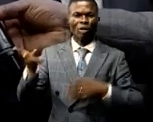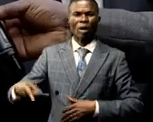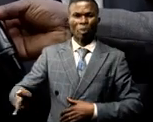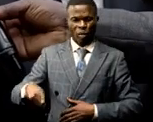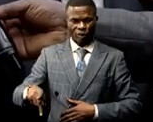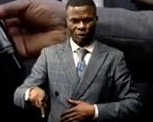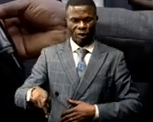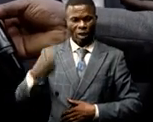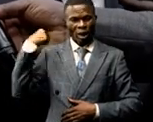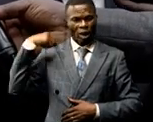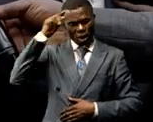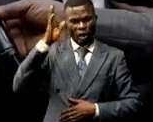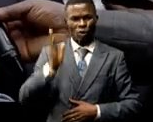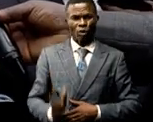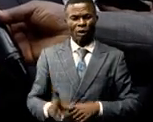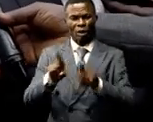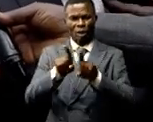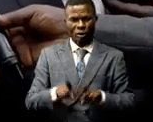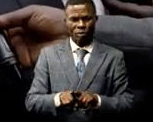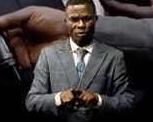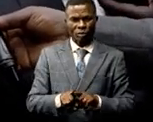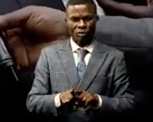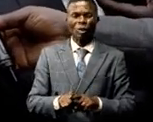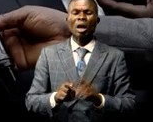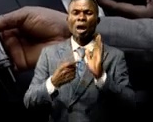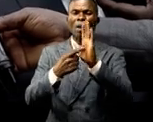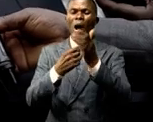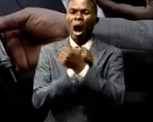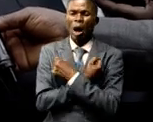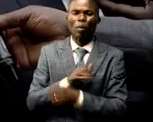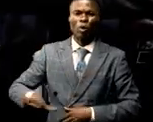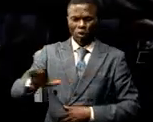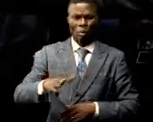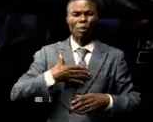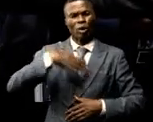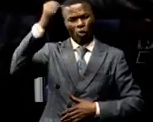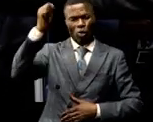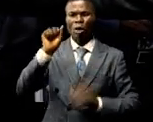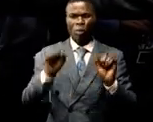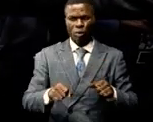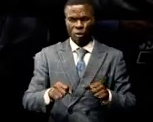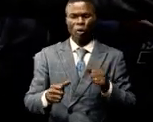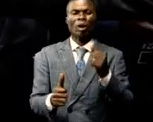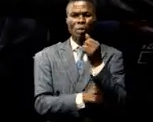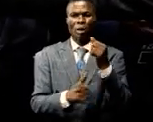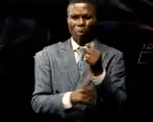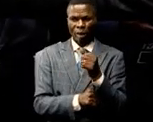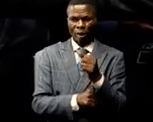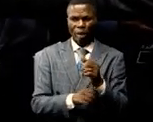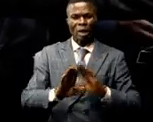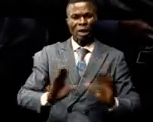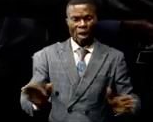et aussi avec notre patriotisme, nous y parviendrons. il y a des zones où nous n'arrivons pas. Et